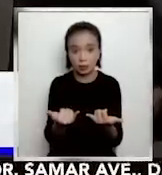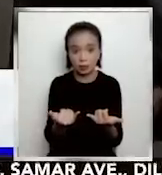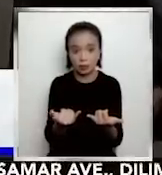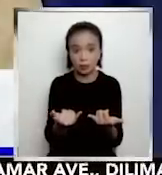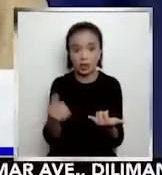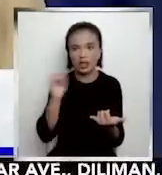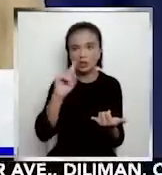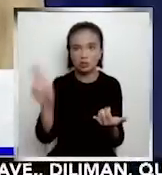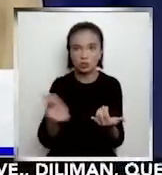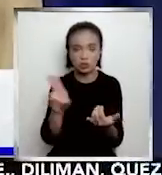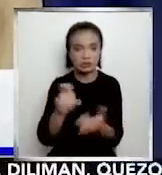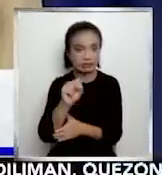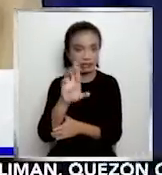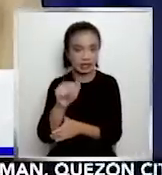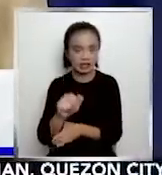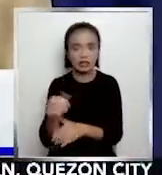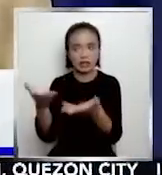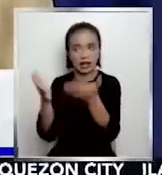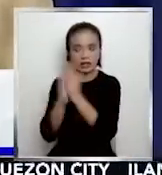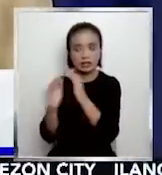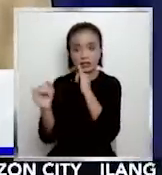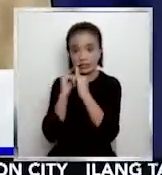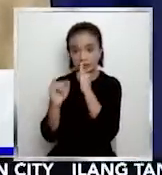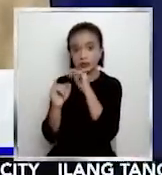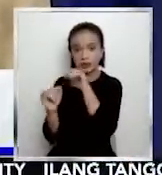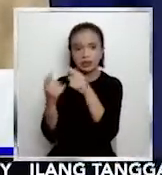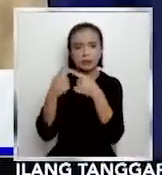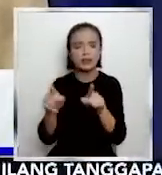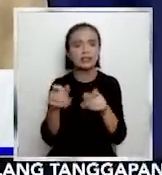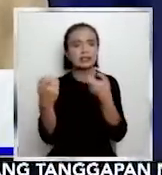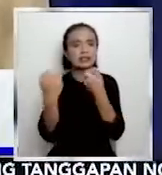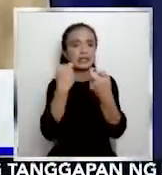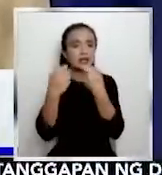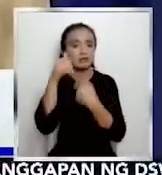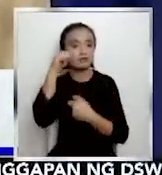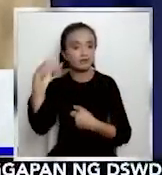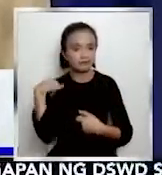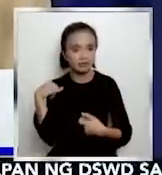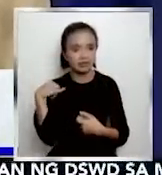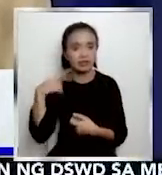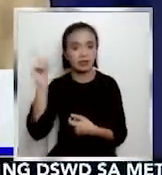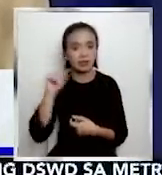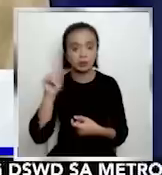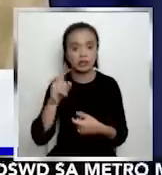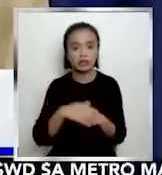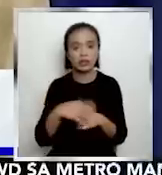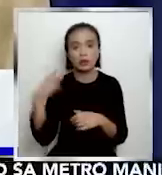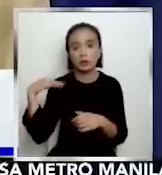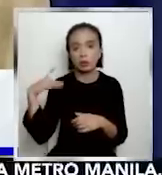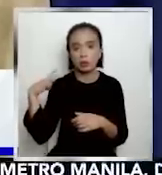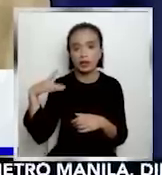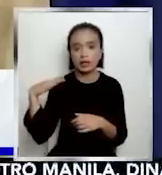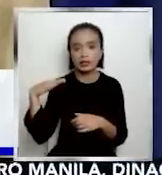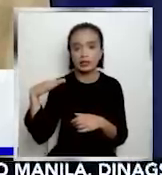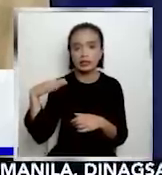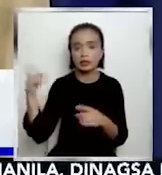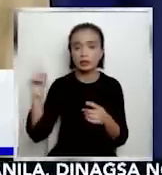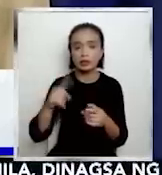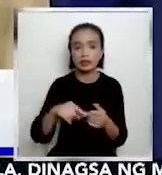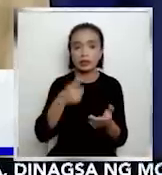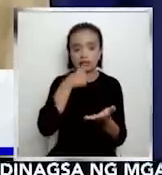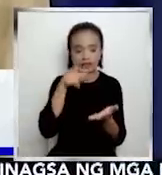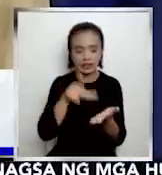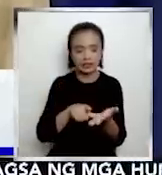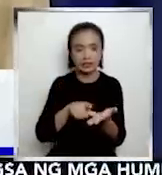si Panganiban, pero kahapon ipinaliwanag niyang nakabase ang kanyang go signal sa importasyon sa liham ni Executive